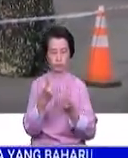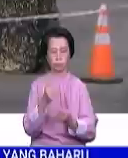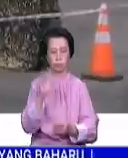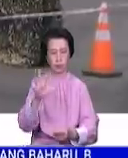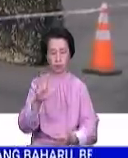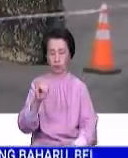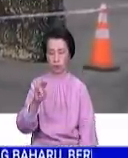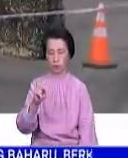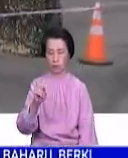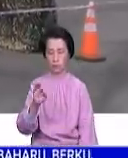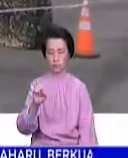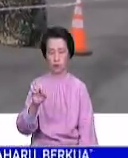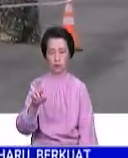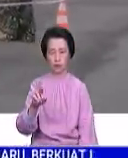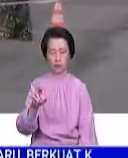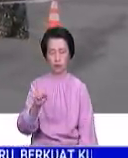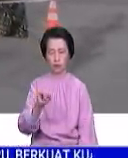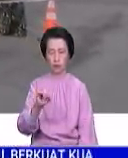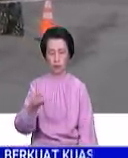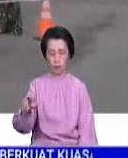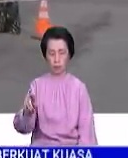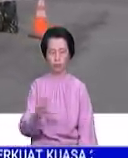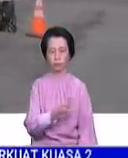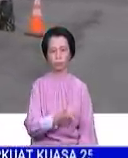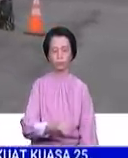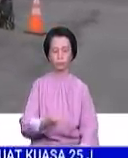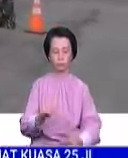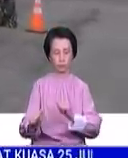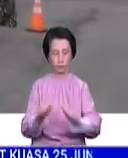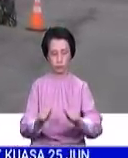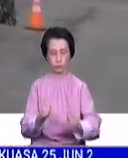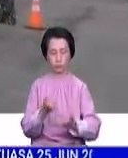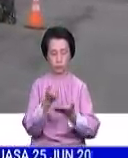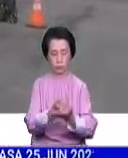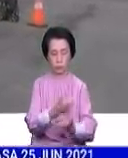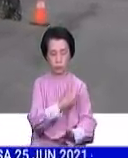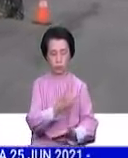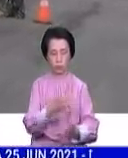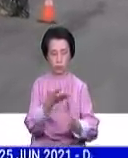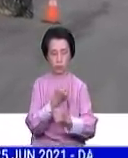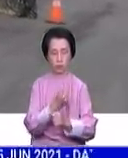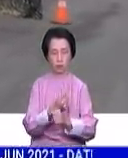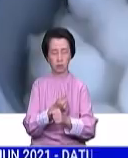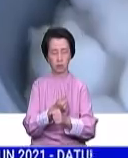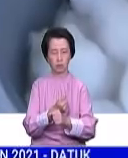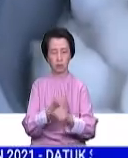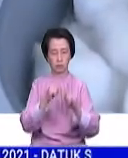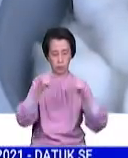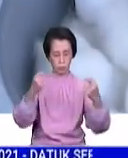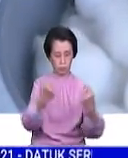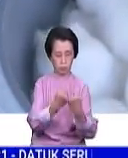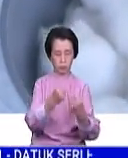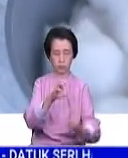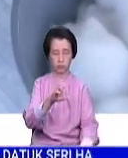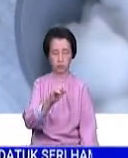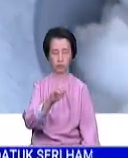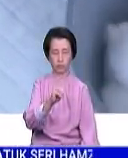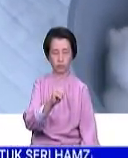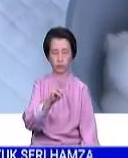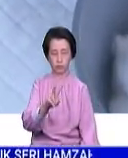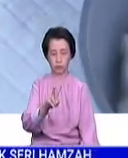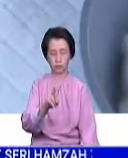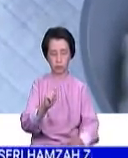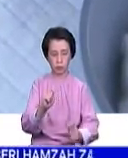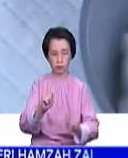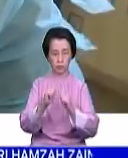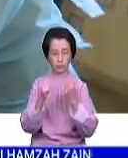Infanteri. Tambah beliau, ATM aktif membantu program imunisasi melalui Combat Medic Vaccination Team CMVT melalui